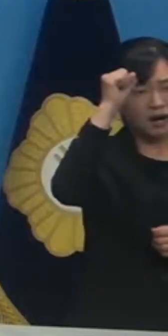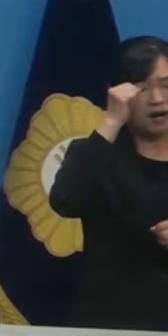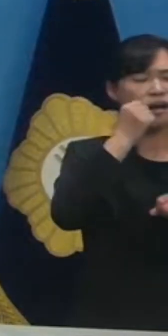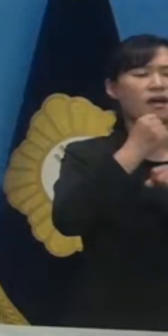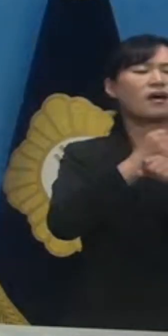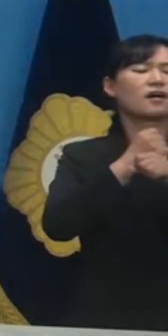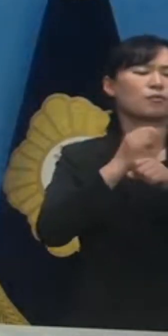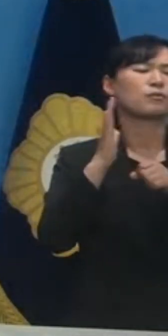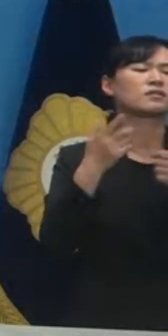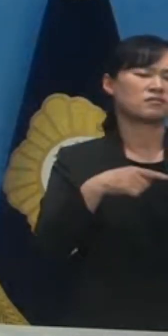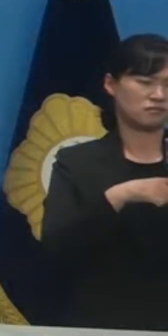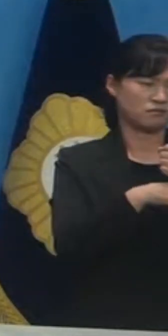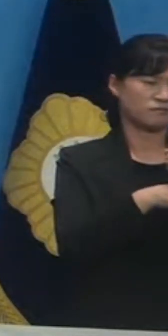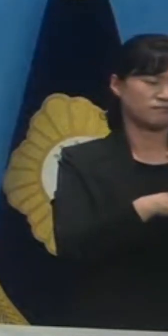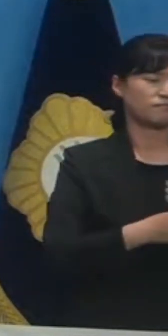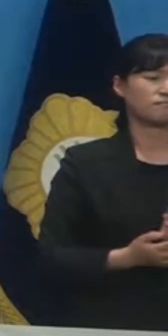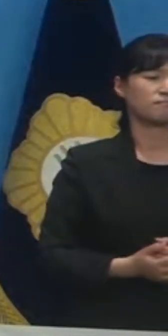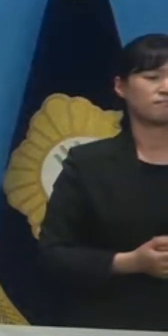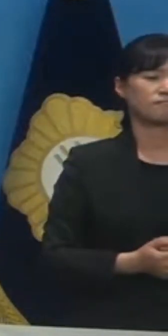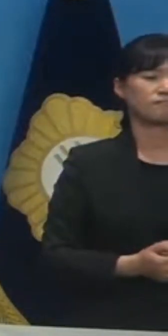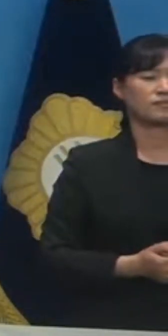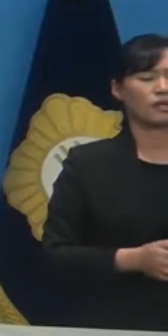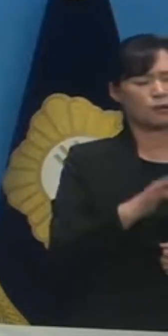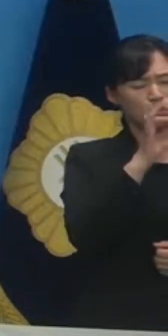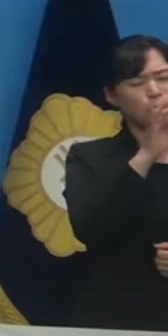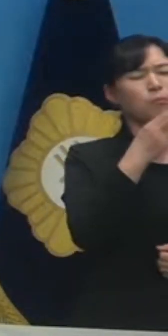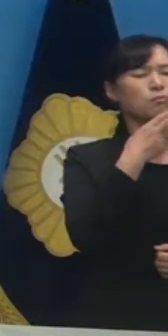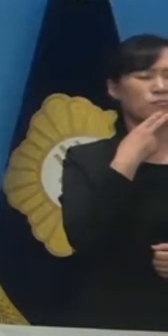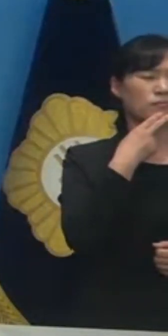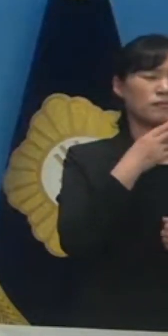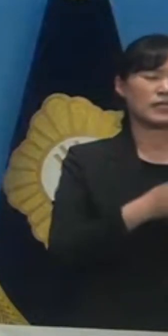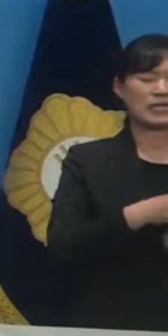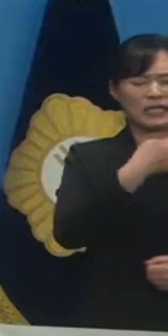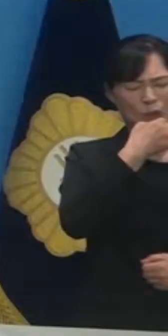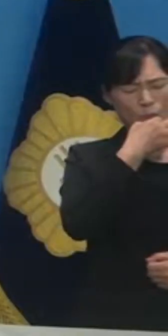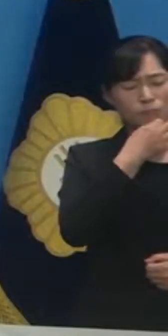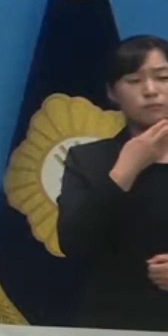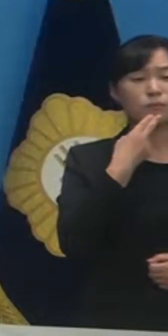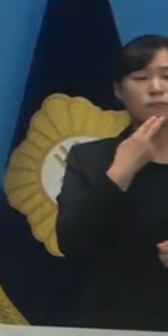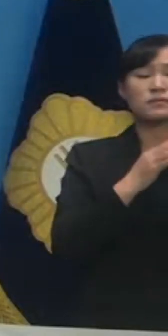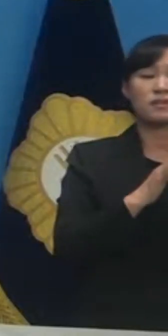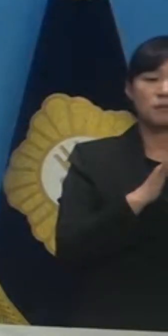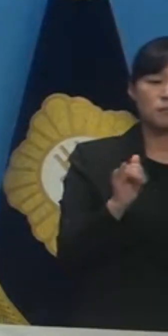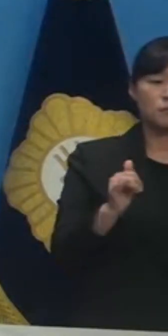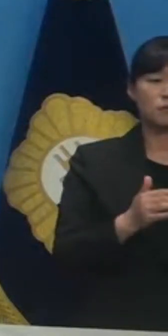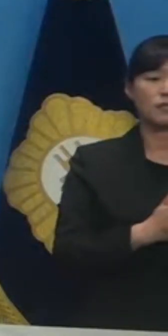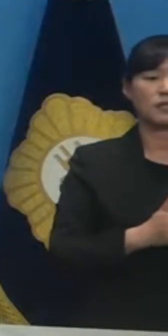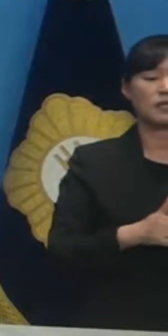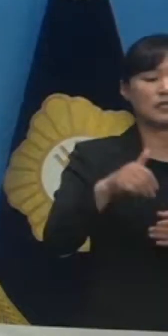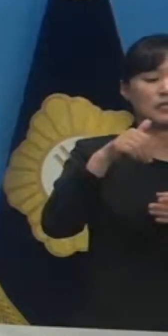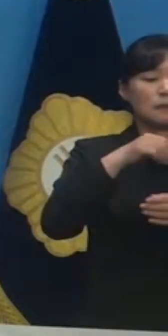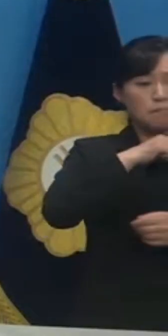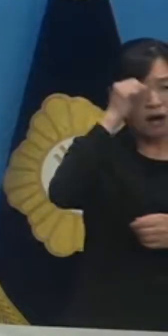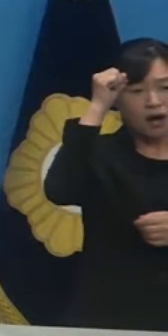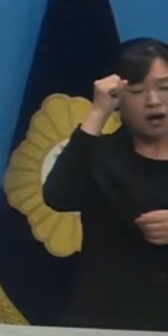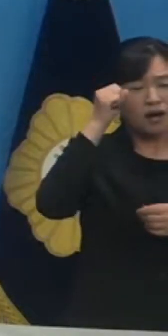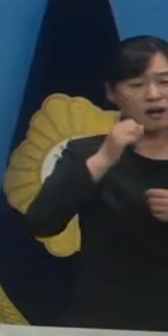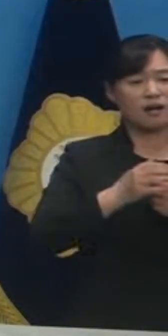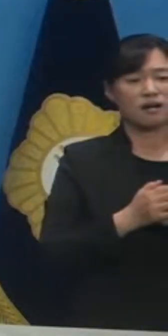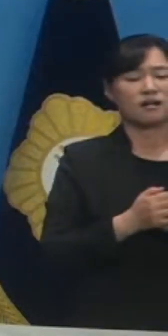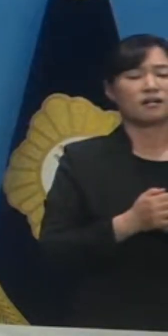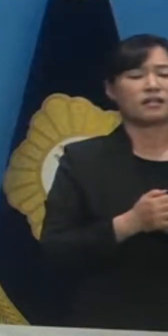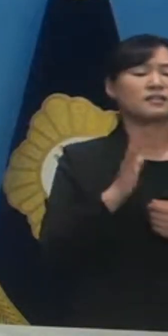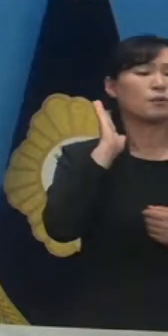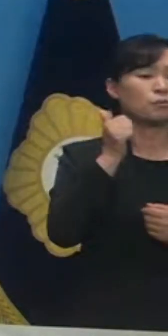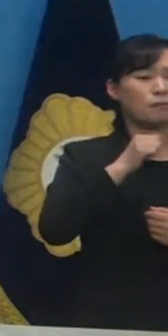바로 이런 점 때문입니다. 돈도 없고 탐욕도 없는 사람도 성공해서 대통령이 될 수 있다는